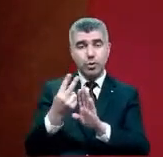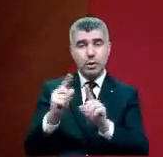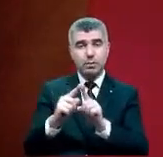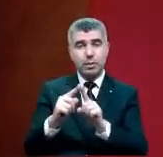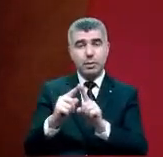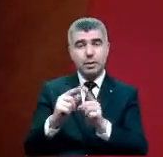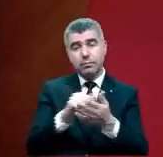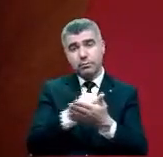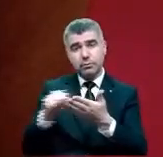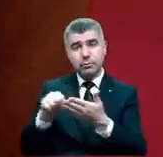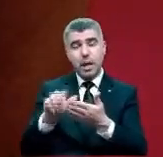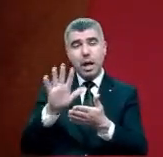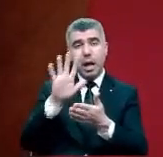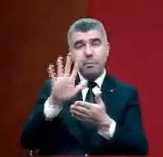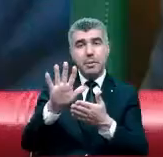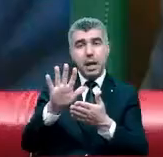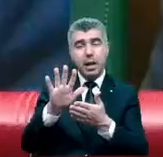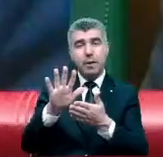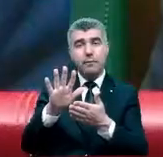من